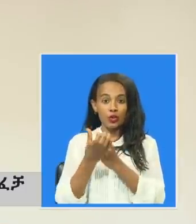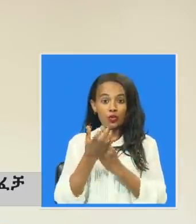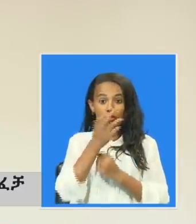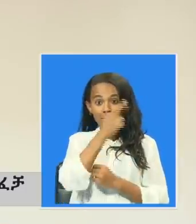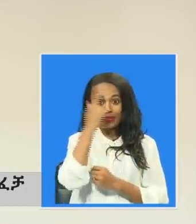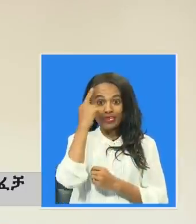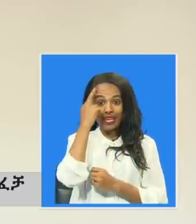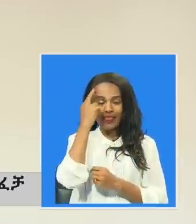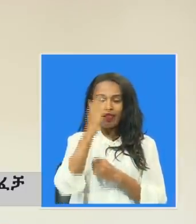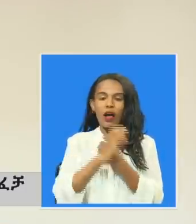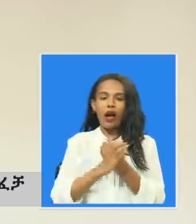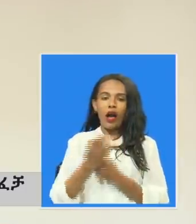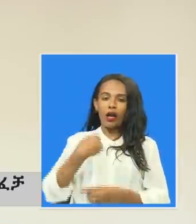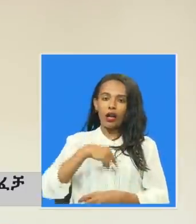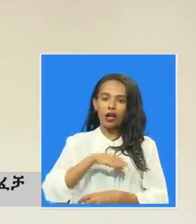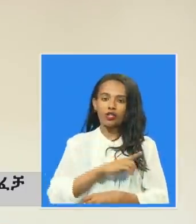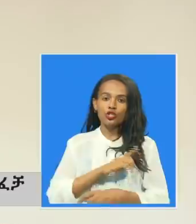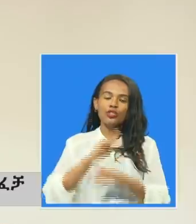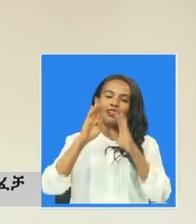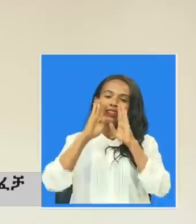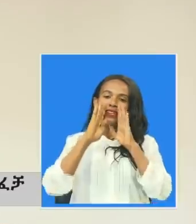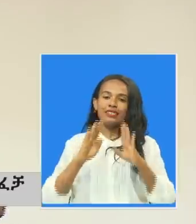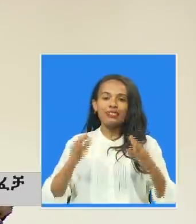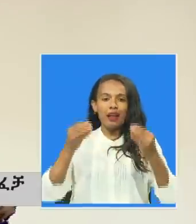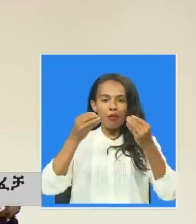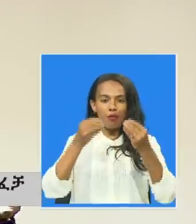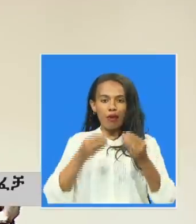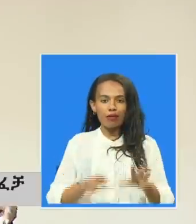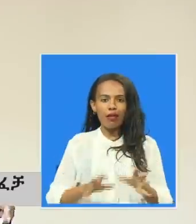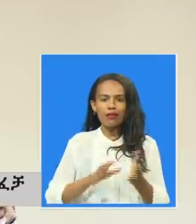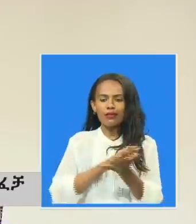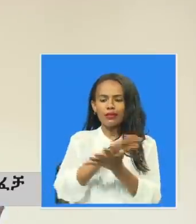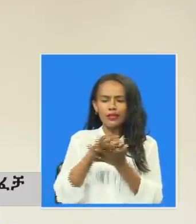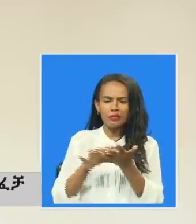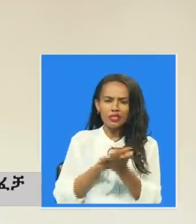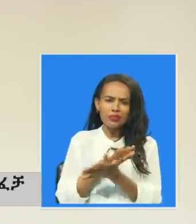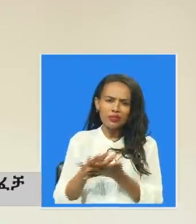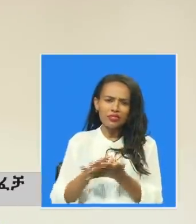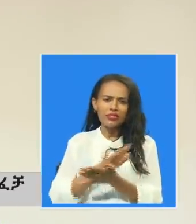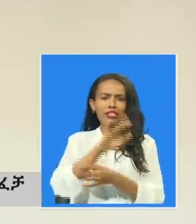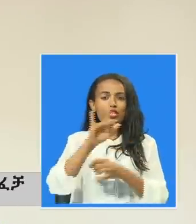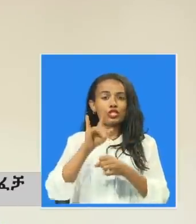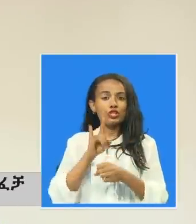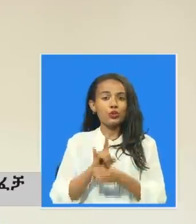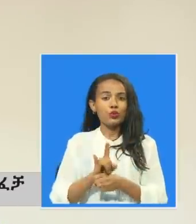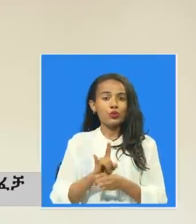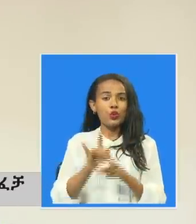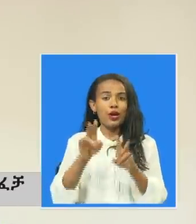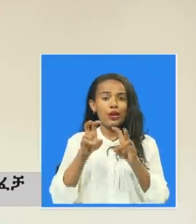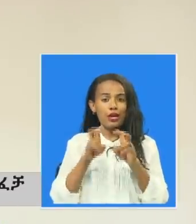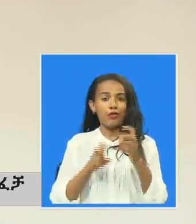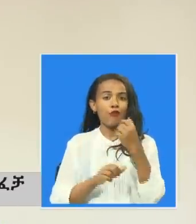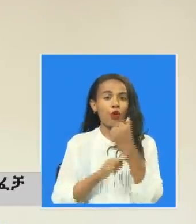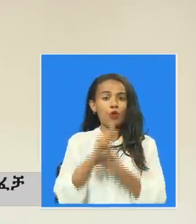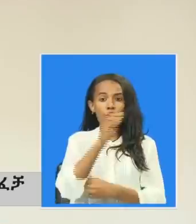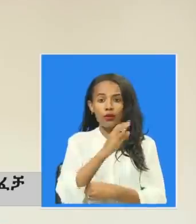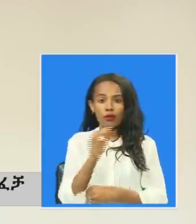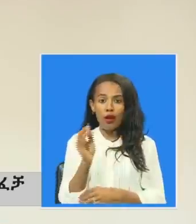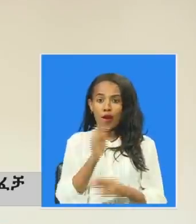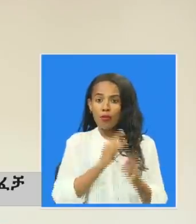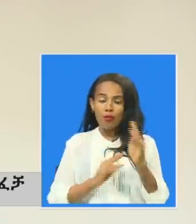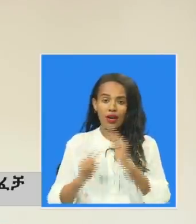ምክንያት ሀገራችን ለሰላም ማጣት ለብጥብጥና ዜጎቿም ለከፋ ጉዳትና